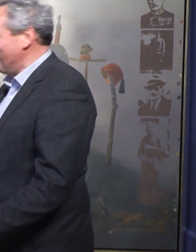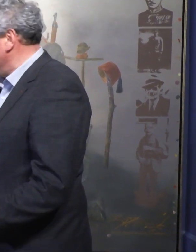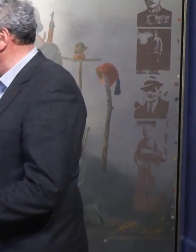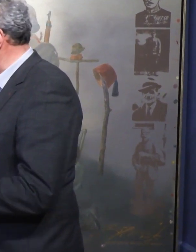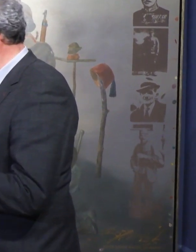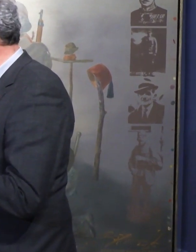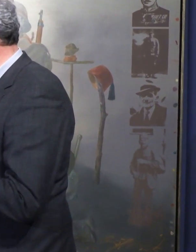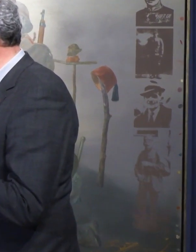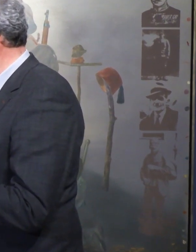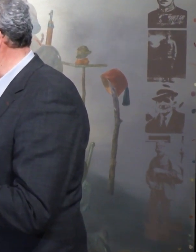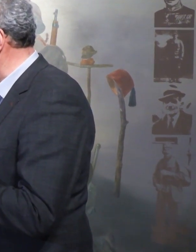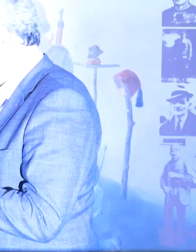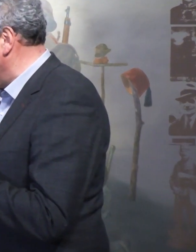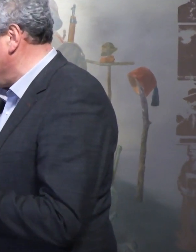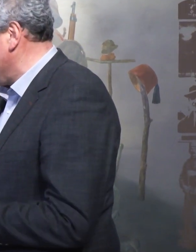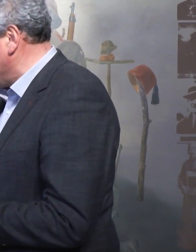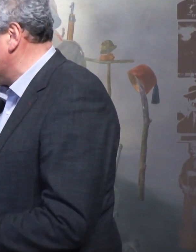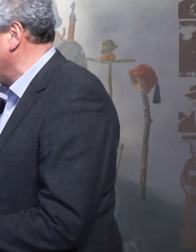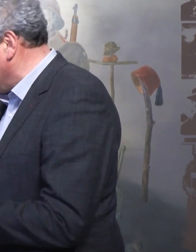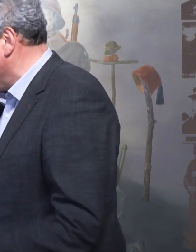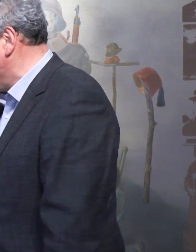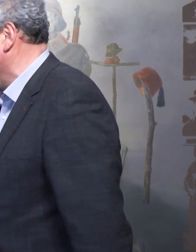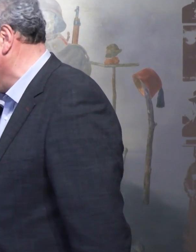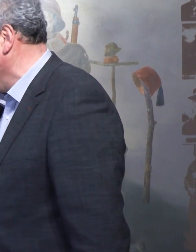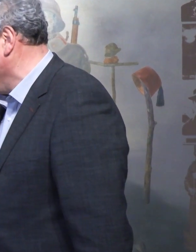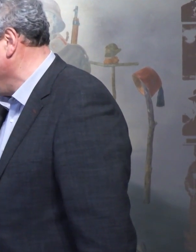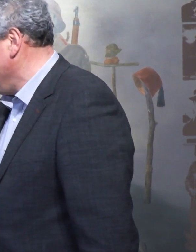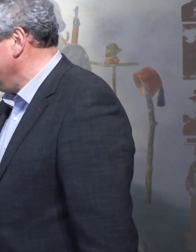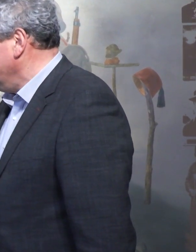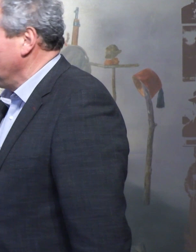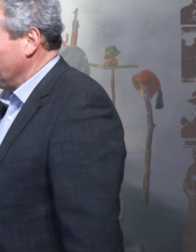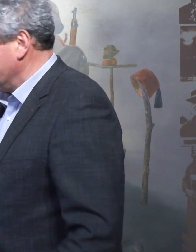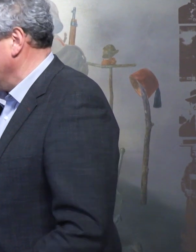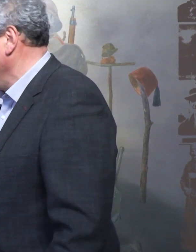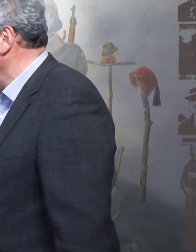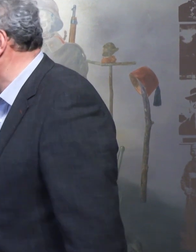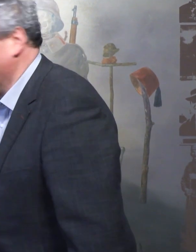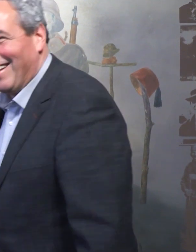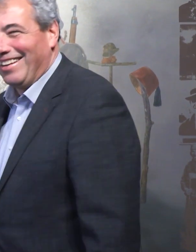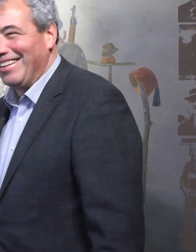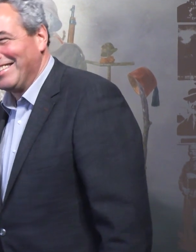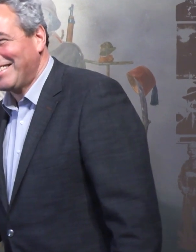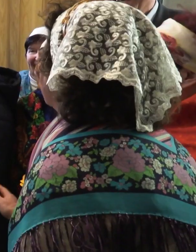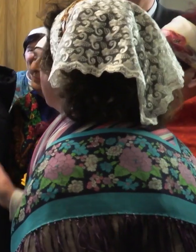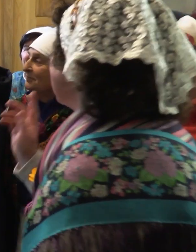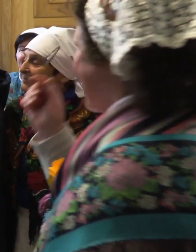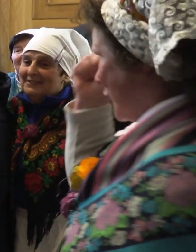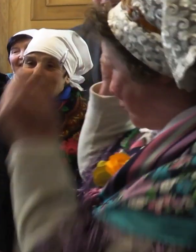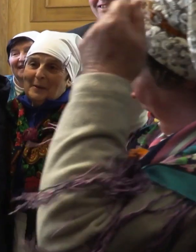in zdaj boste videla, kako je se razpika, pa ne pika tudi. Kdaj pa je to? Jutri.